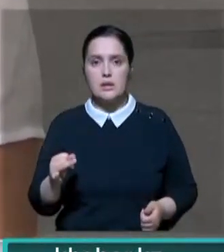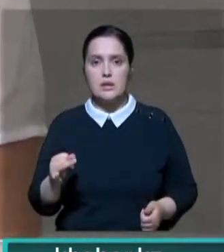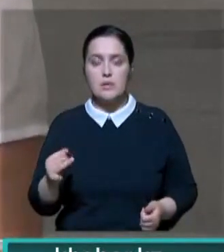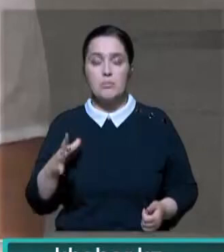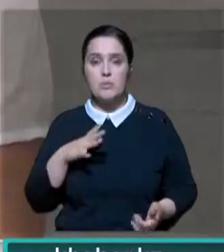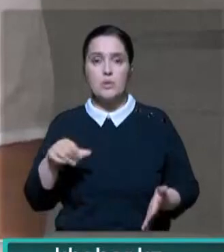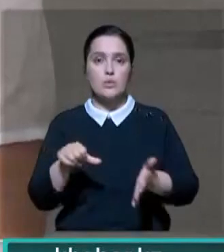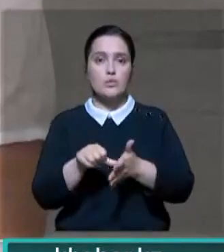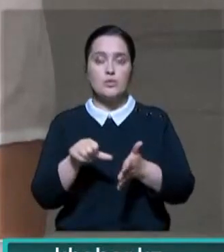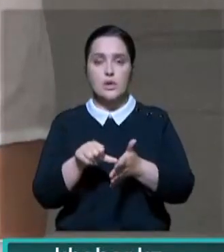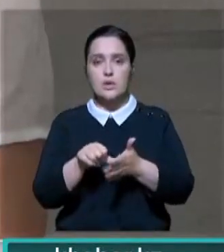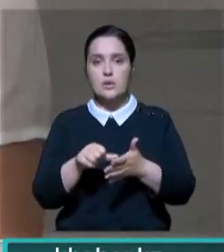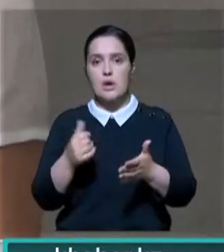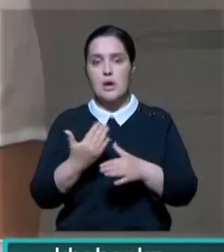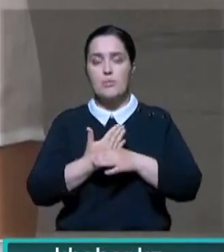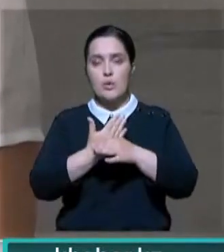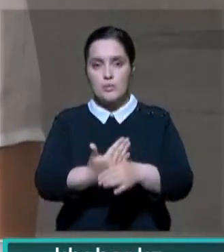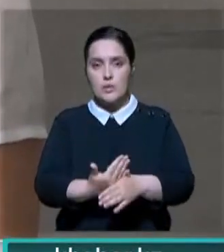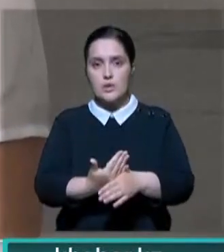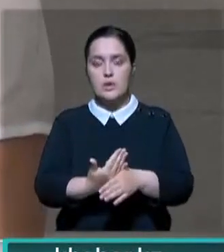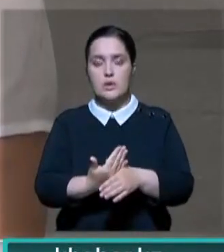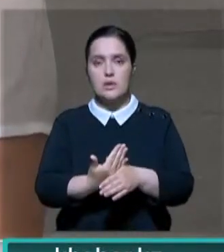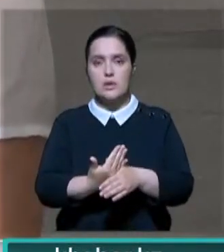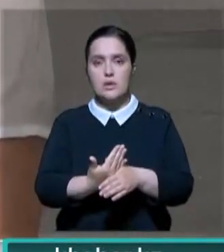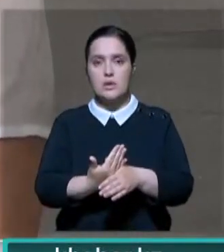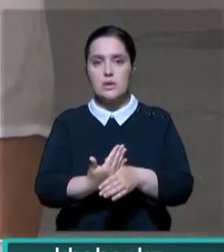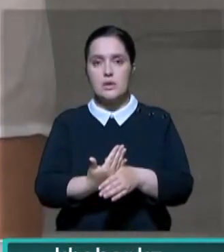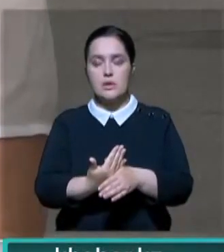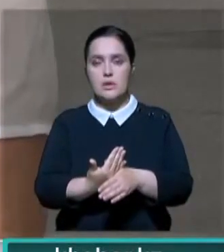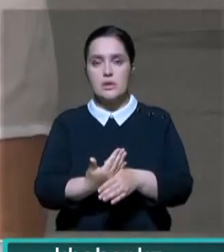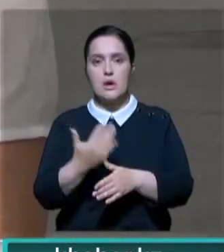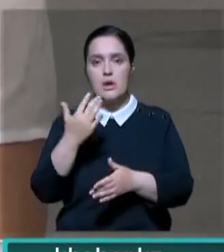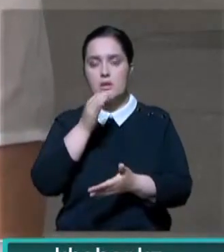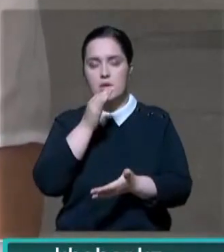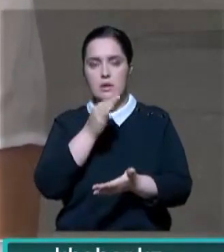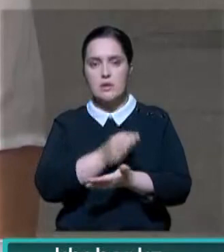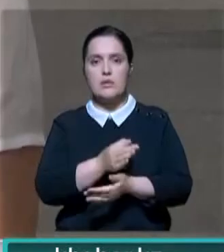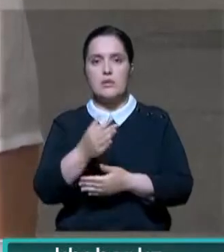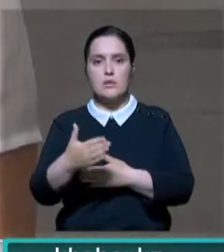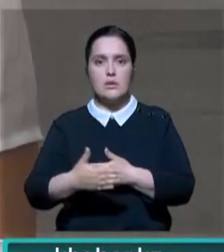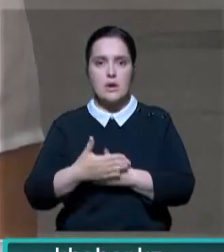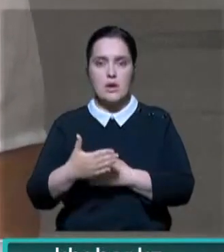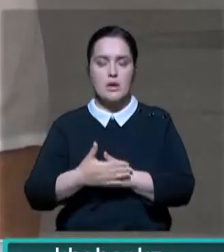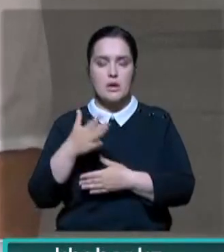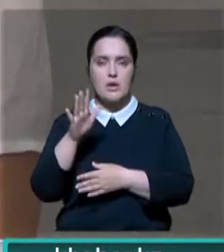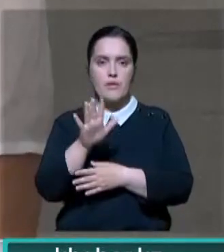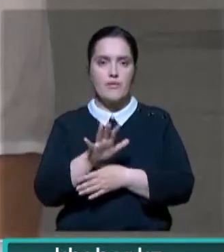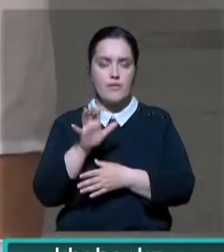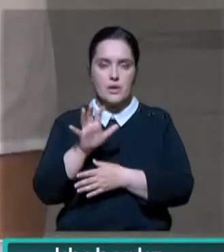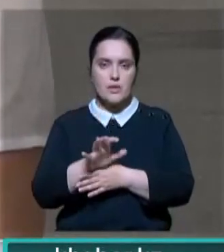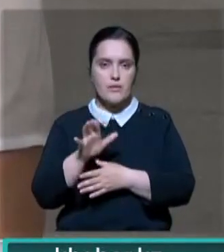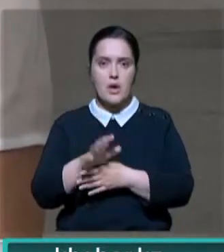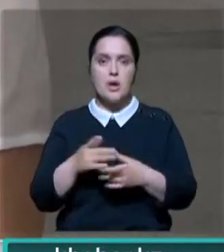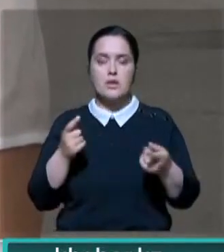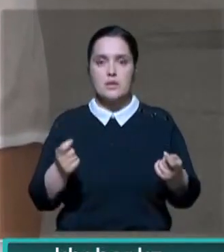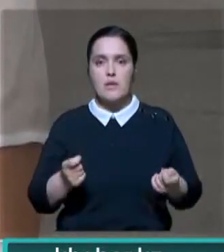принимал участие в оказании помощи данной пациентке, они привлечены к дисциплинарной ответственности в виде выговора.